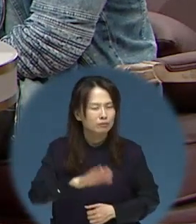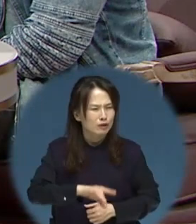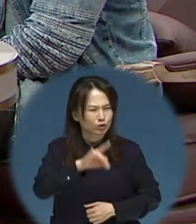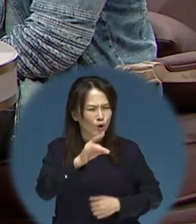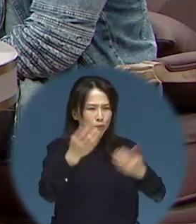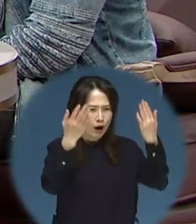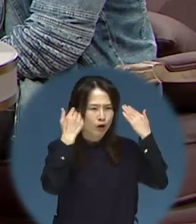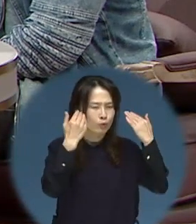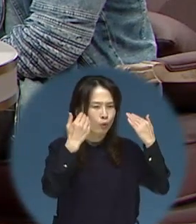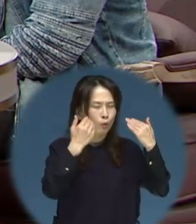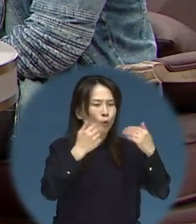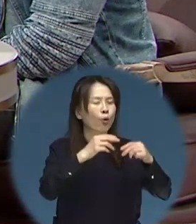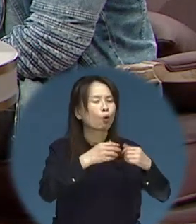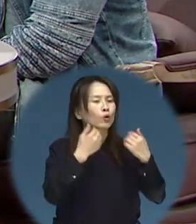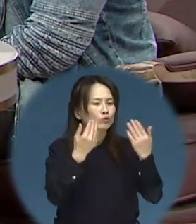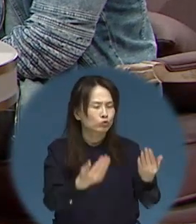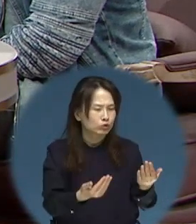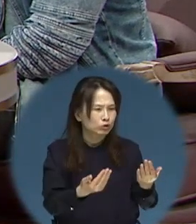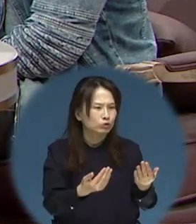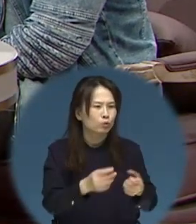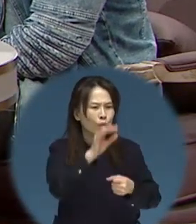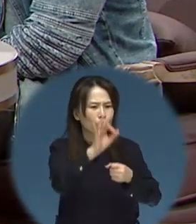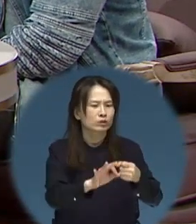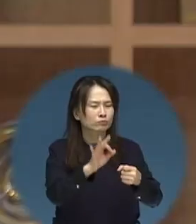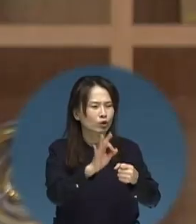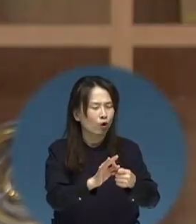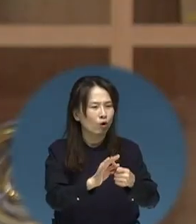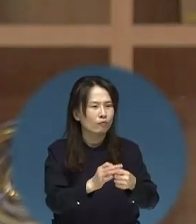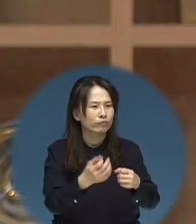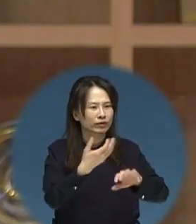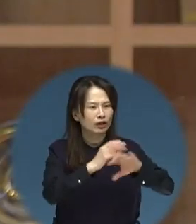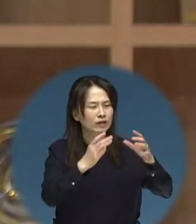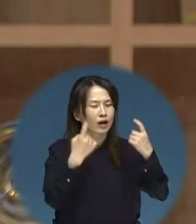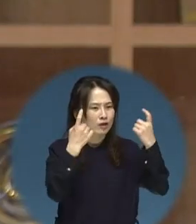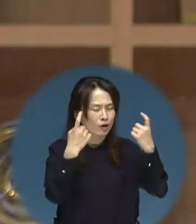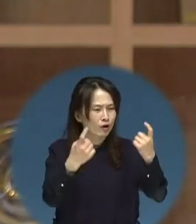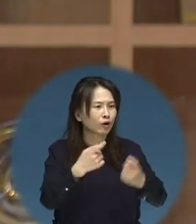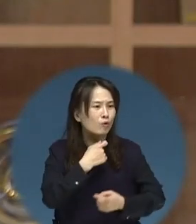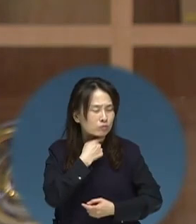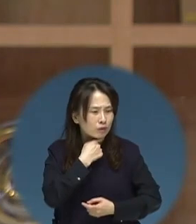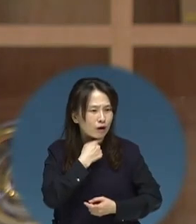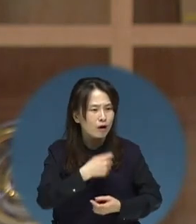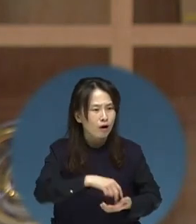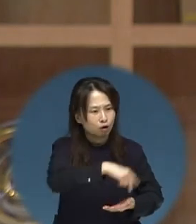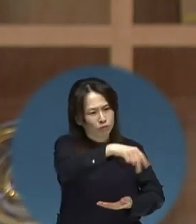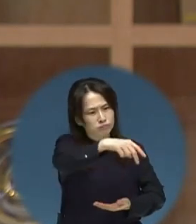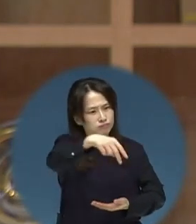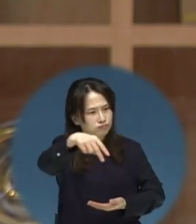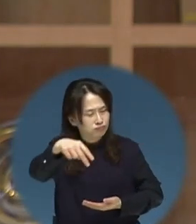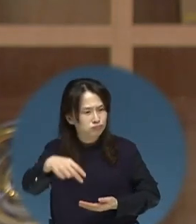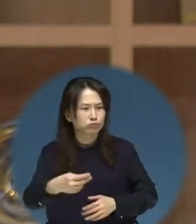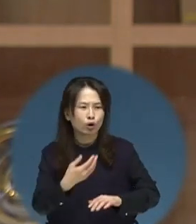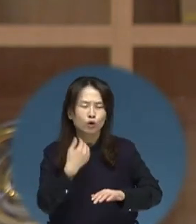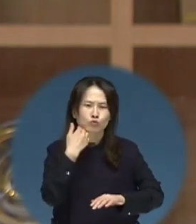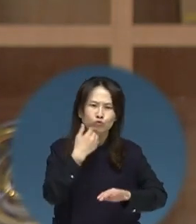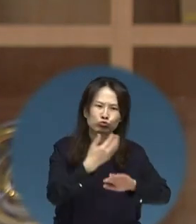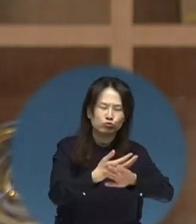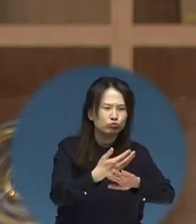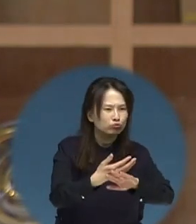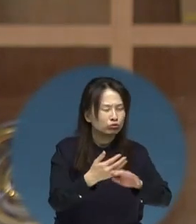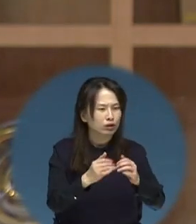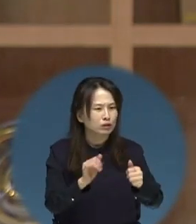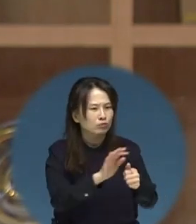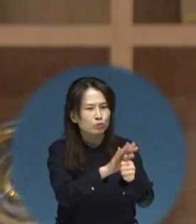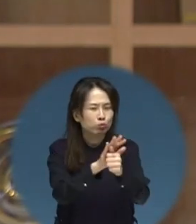10년을 해외여행 하겠다 떠돌기 시작하고 뭐 여행 하나보다 했더니 뭐 누구 돕는다고 막 이렇게 손